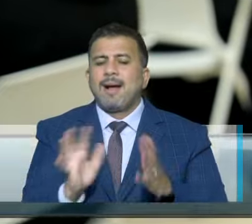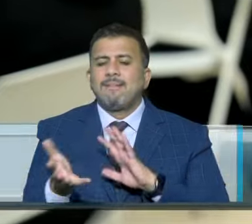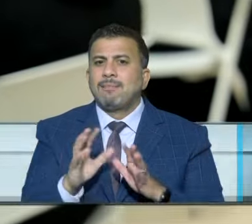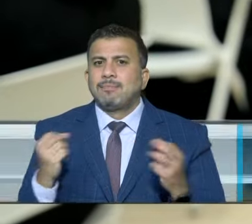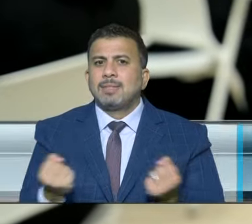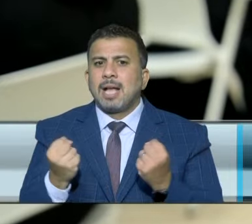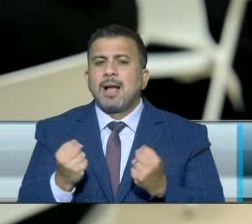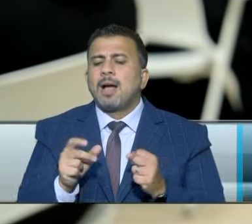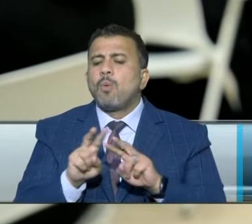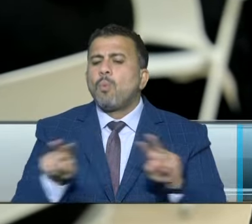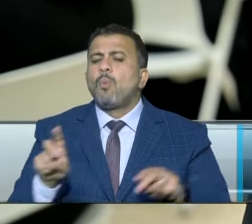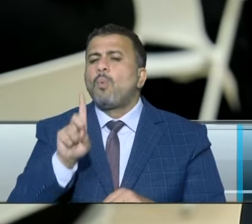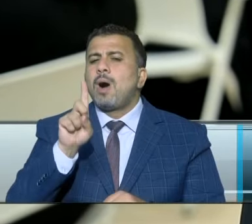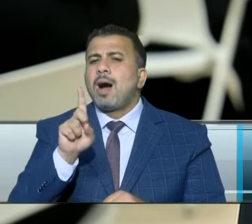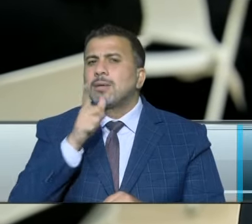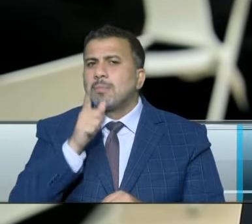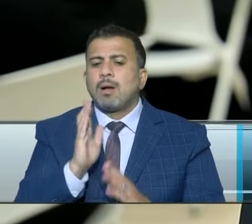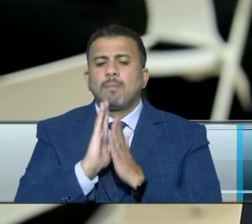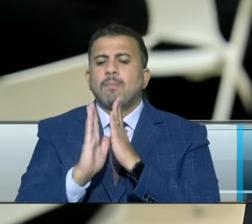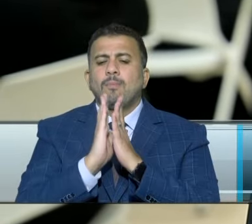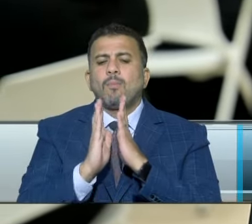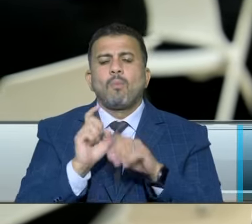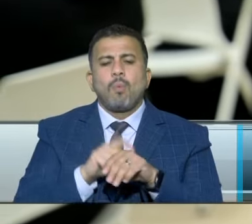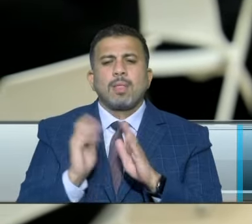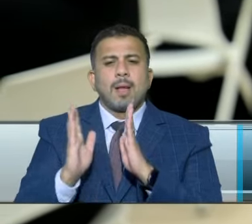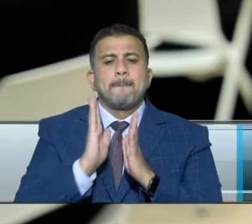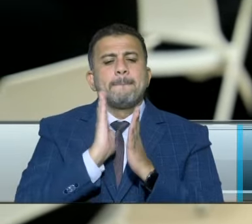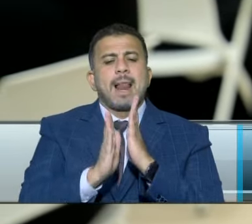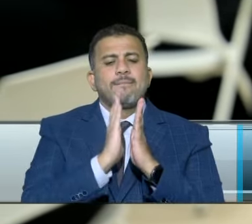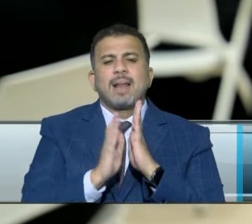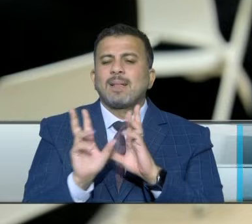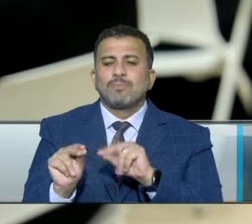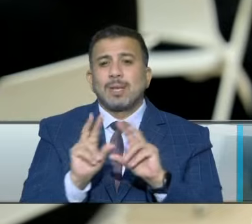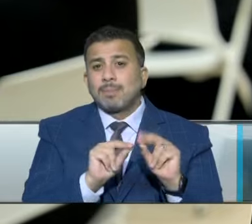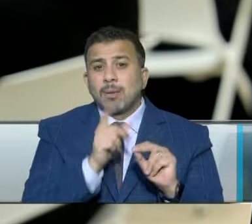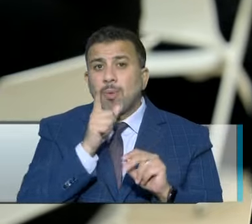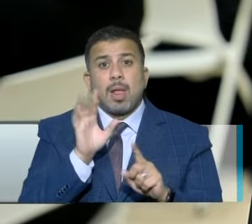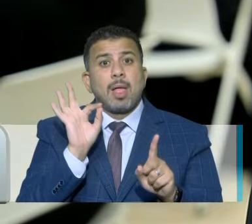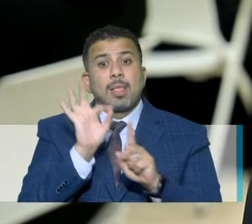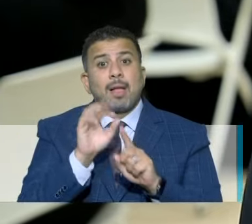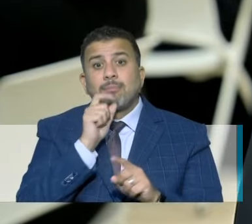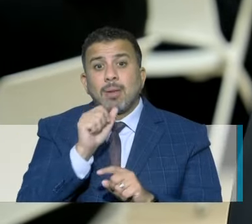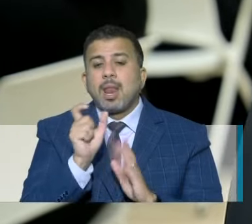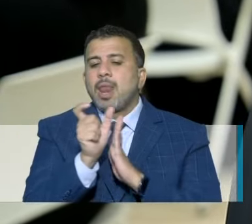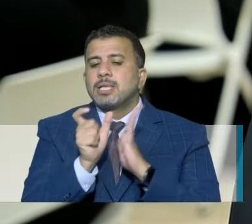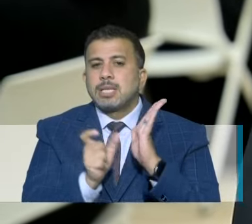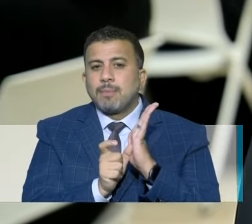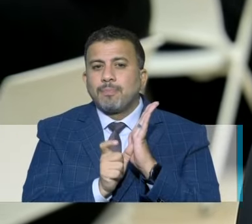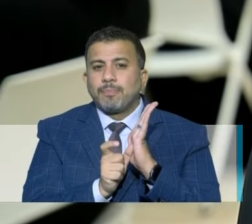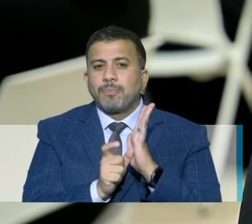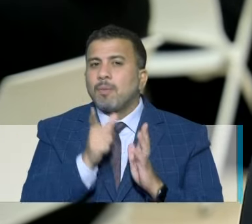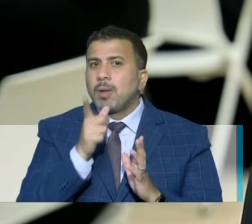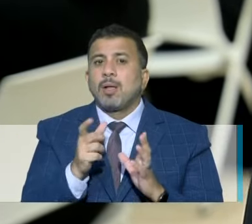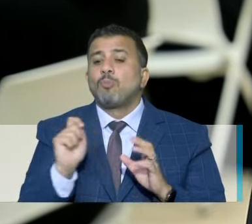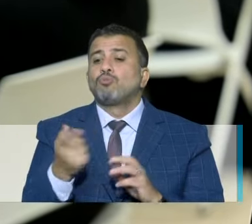النظام الموحد للتصنيف ومدد استبقاء الوثائق والملفات المتماثلة التي تهدف إلى تطبيق النظام، والذي